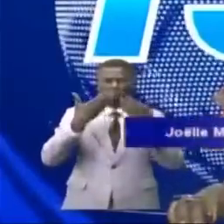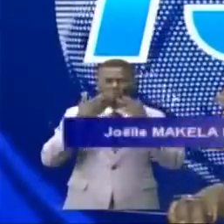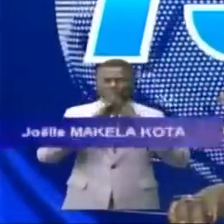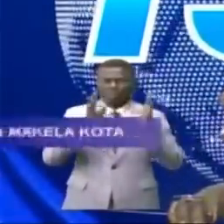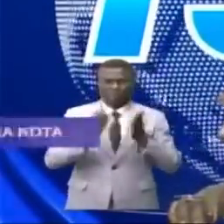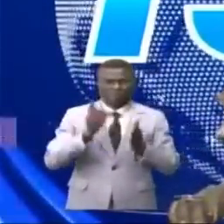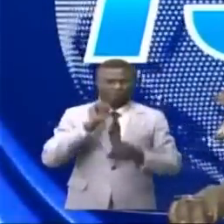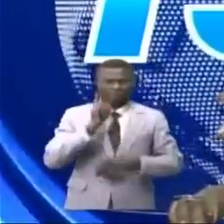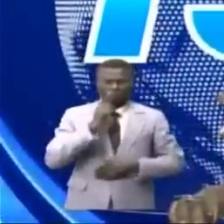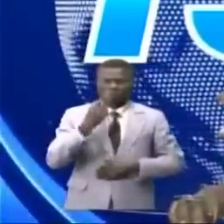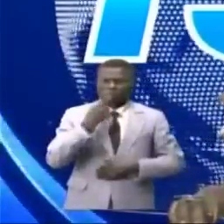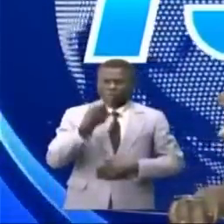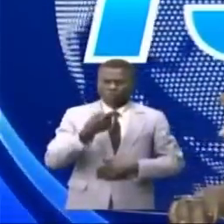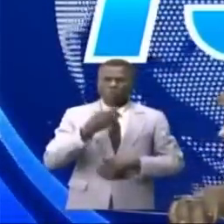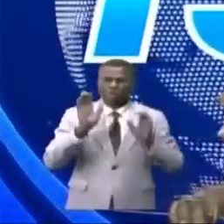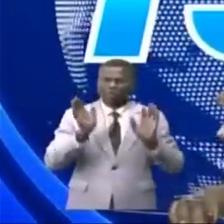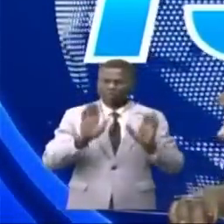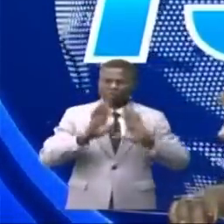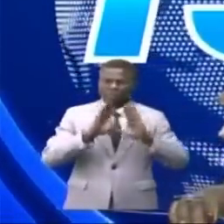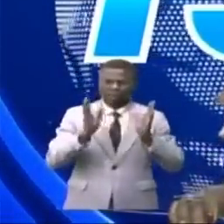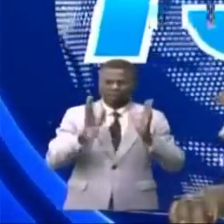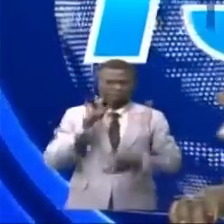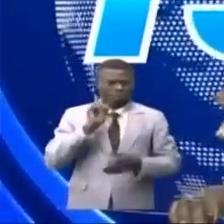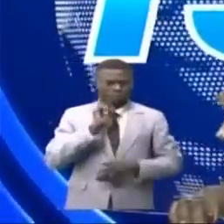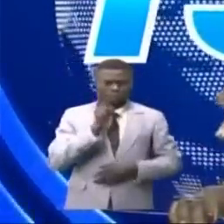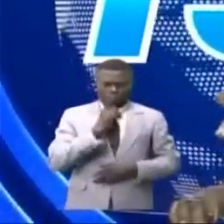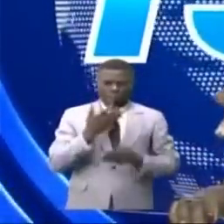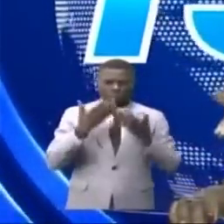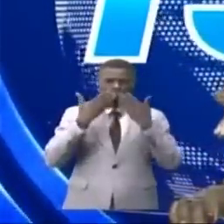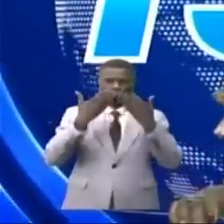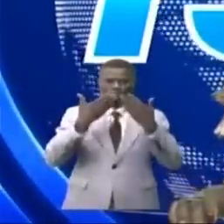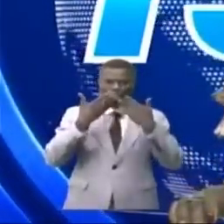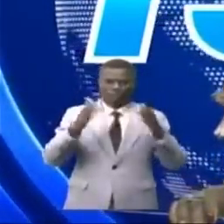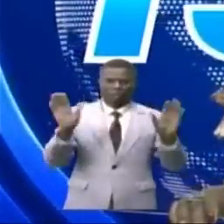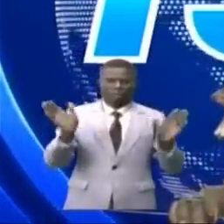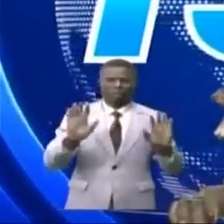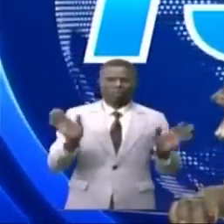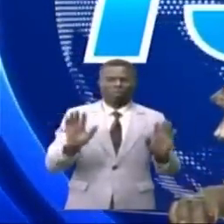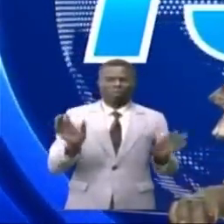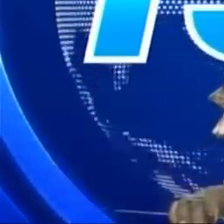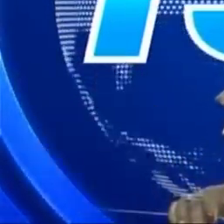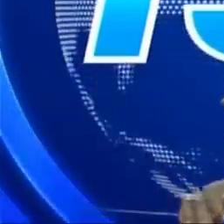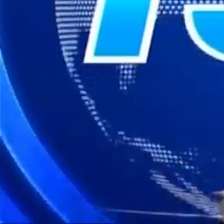avec l'actualité tout à l'heure à 20h avec Françoise Boulan qui d'ici la bonne suite de programme sur l'RTNC. Au revoir.